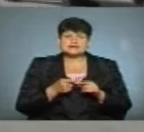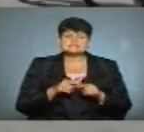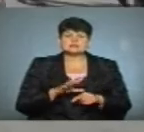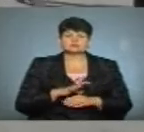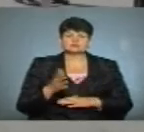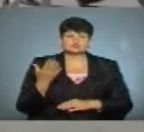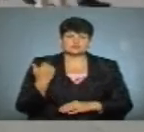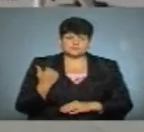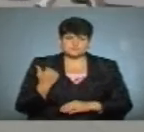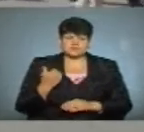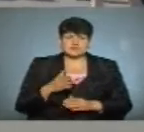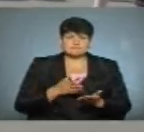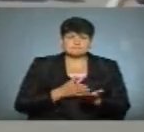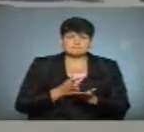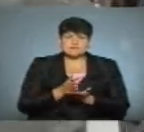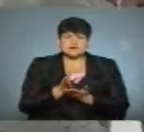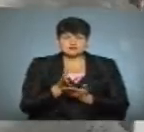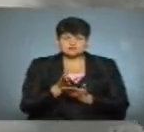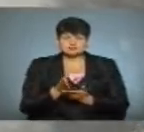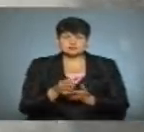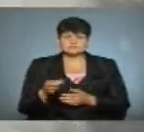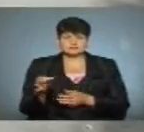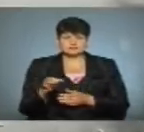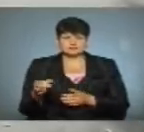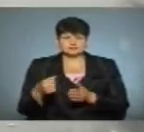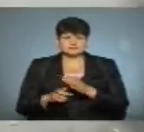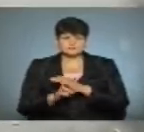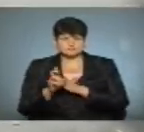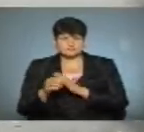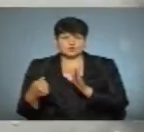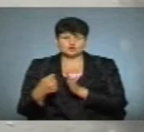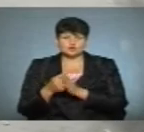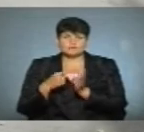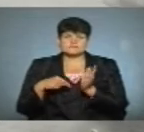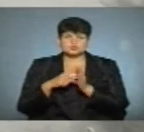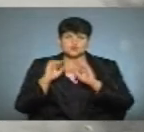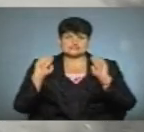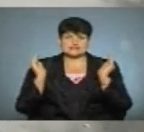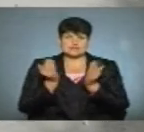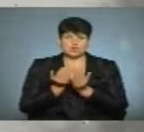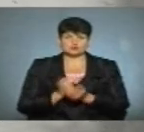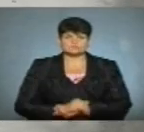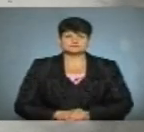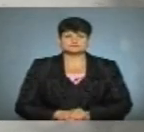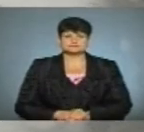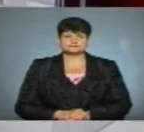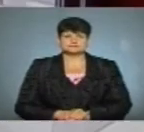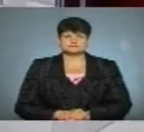було. Маршрут ходи від надставної церкви і до міського стадіону.